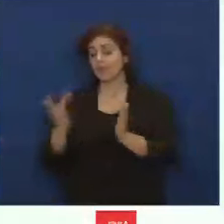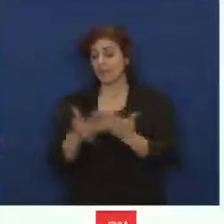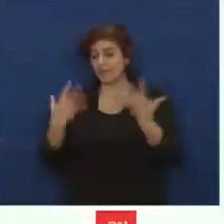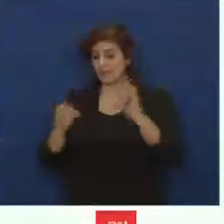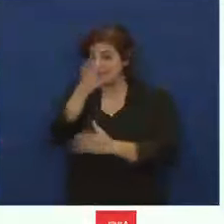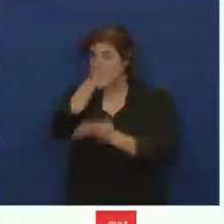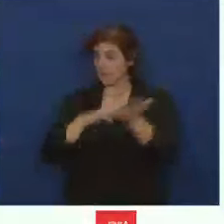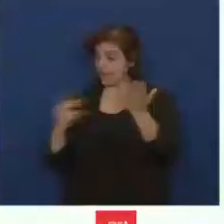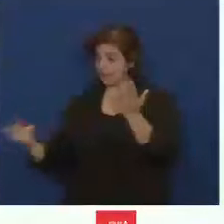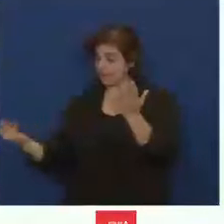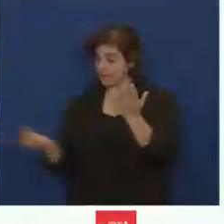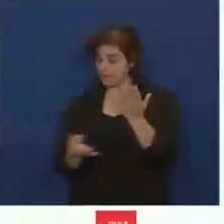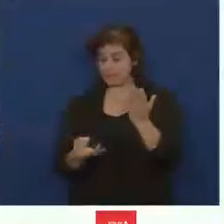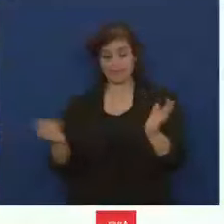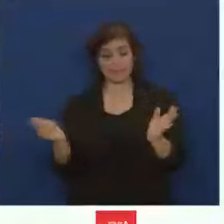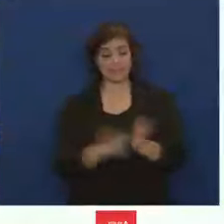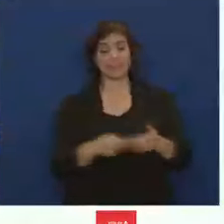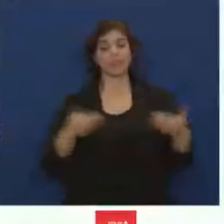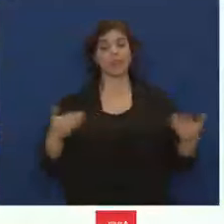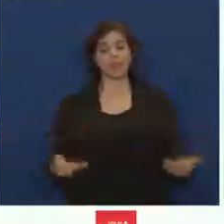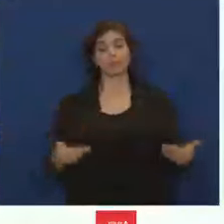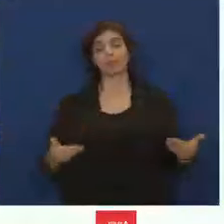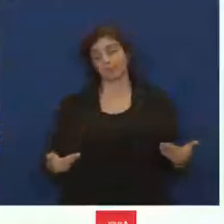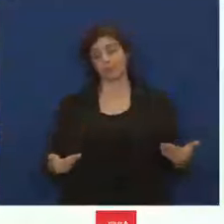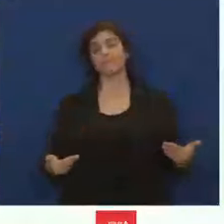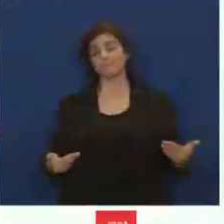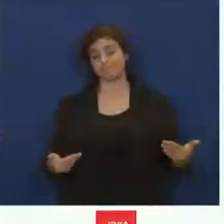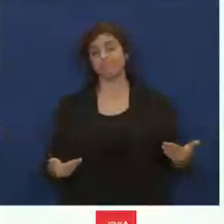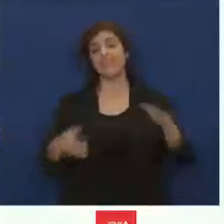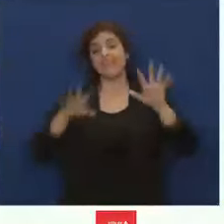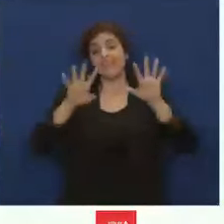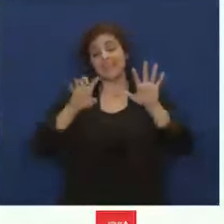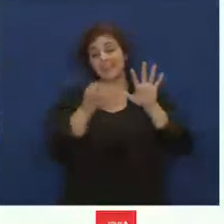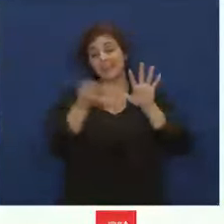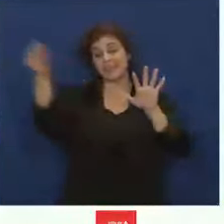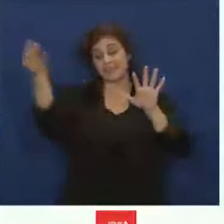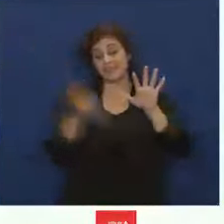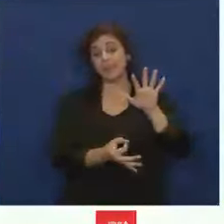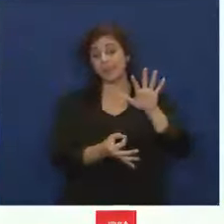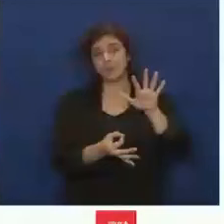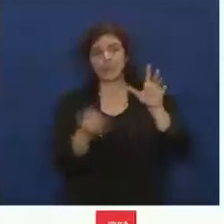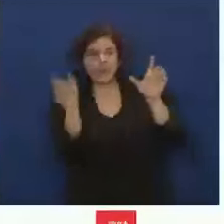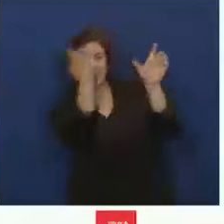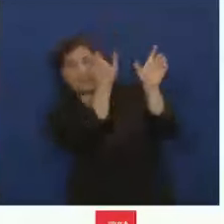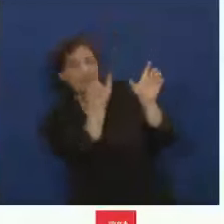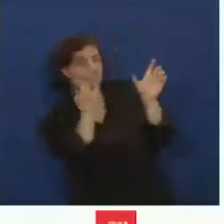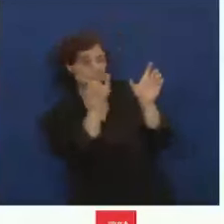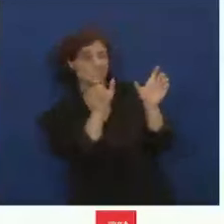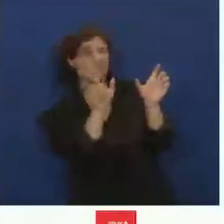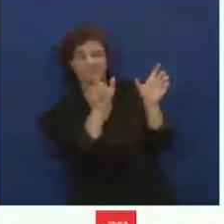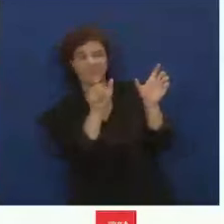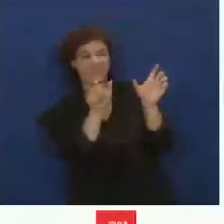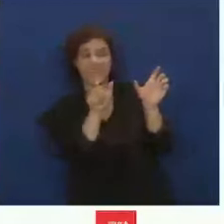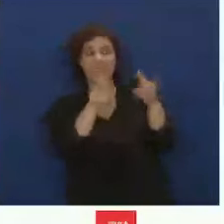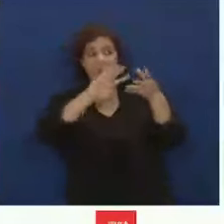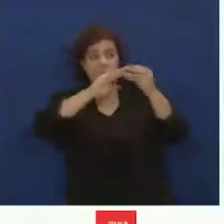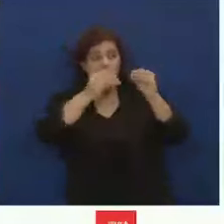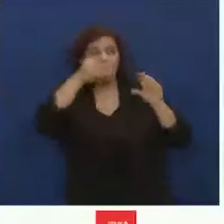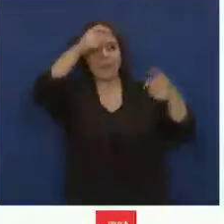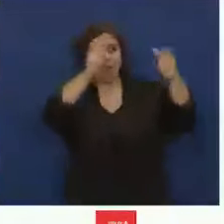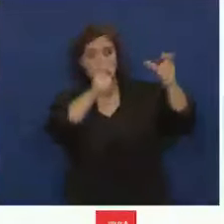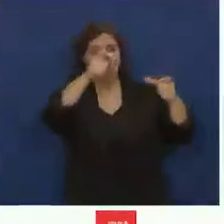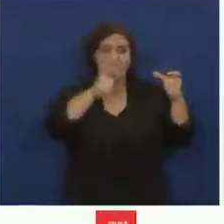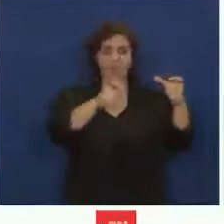rapport. Au stade actuel, il faut reconnaître que 90% de sondages ont révélé des désordres de gravité divers,